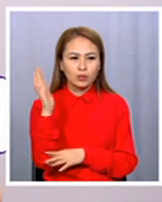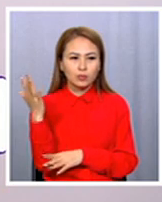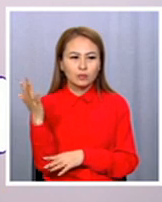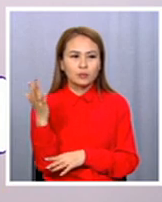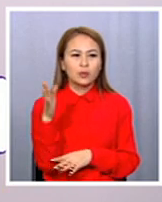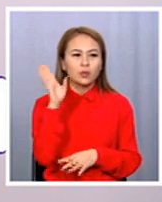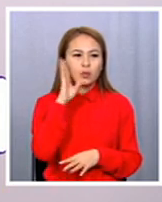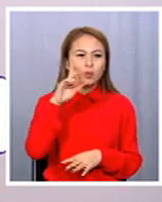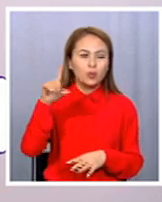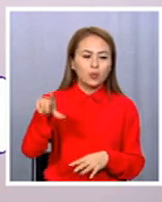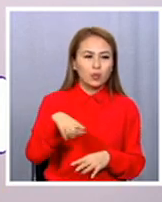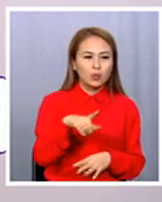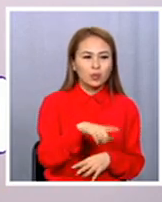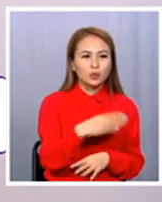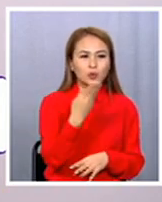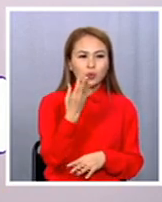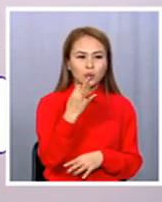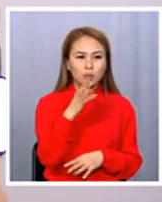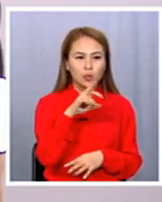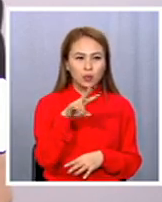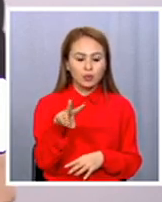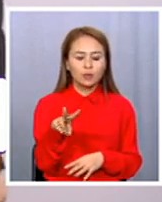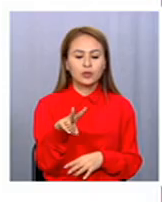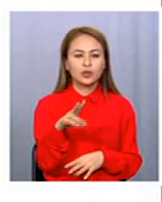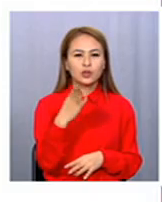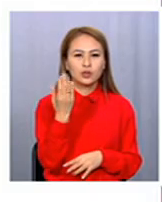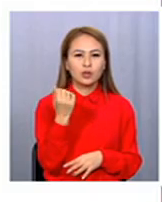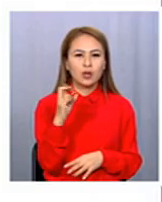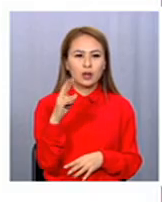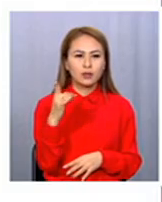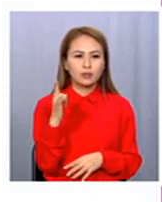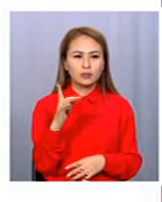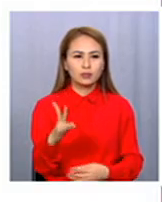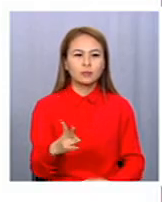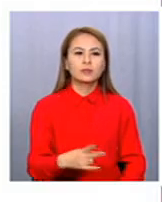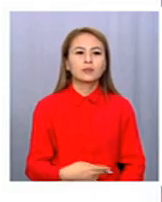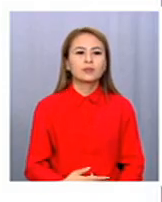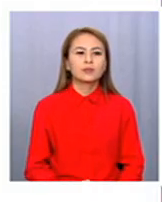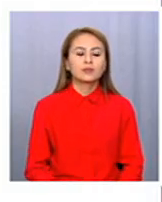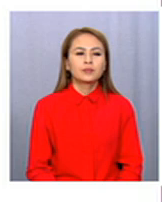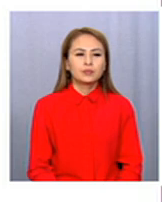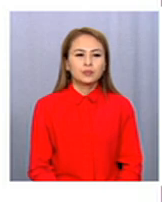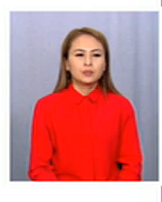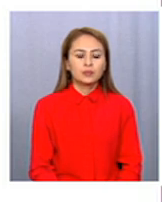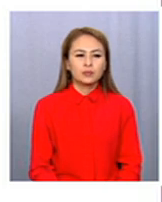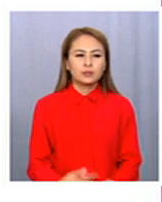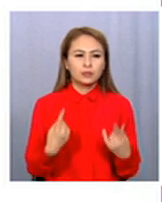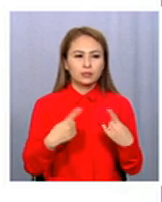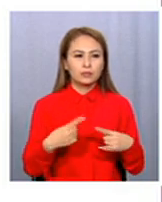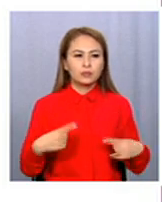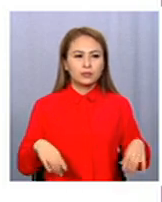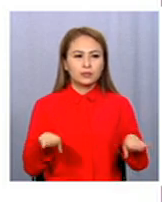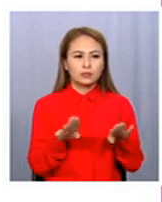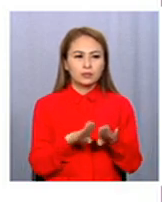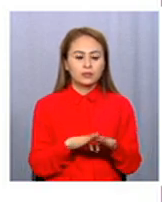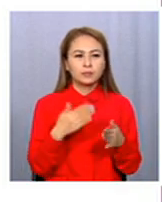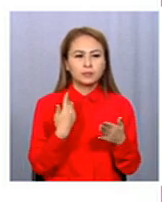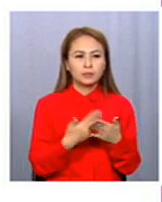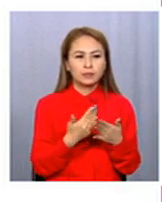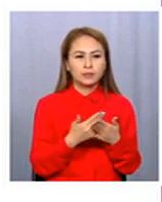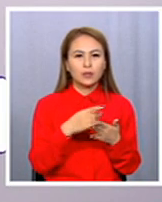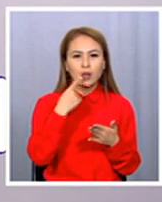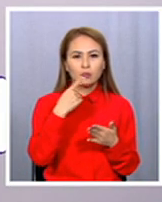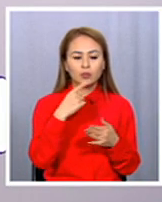көл және шөл. Сонымен қатар шалғын және тағы да басқа жерлерді мысал ретінде айтуға